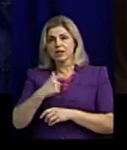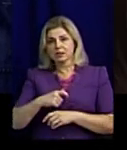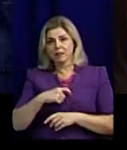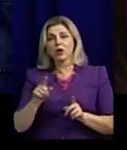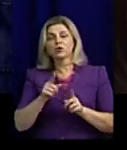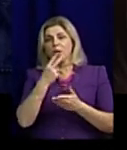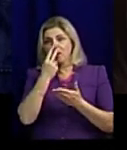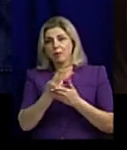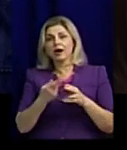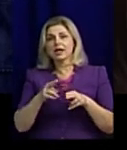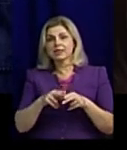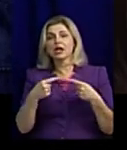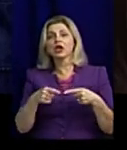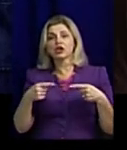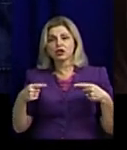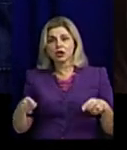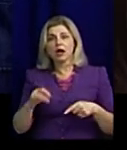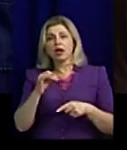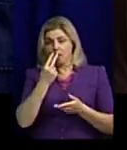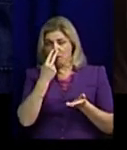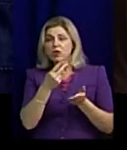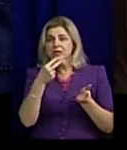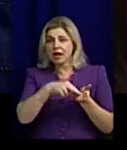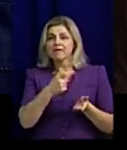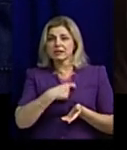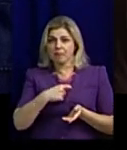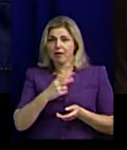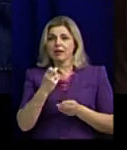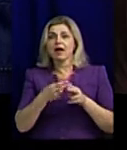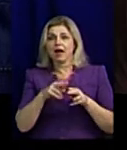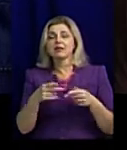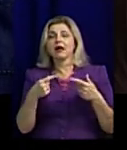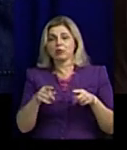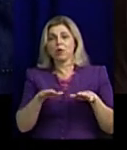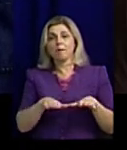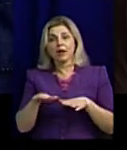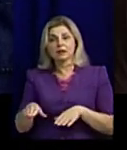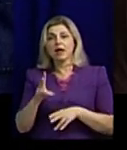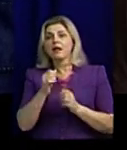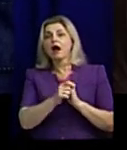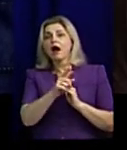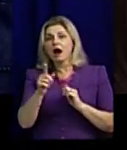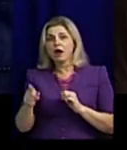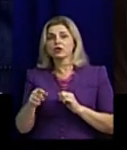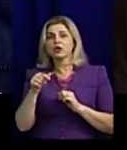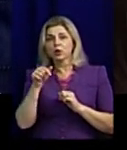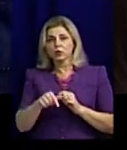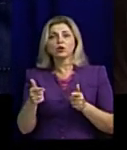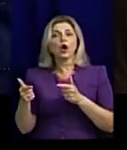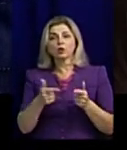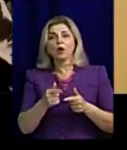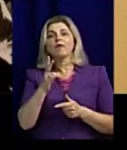побачили інші. Поставте себе на їх місце, і ви зрозумієте, що це не просто слова. Не кожен з нас, навіть стоячих тут, готовий на